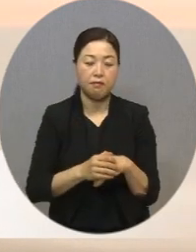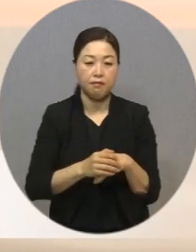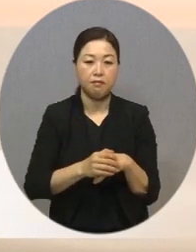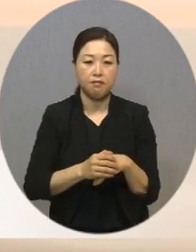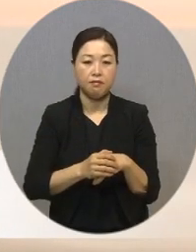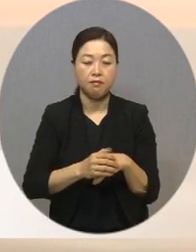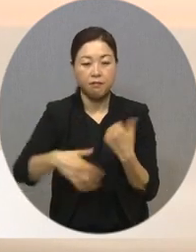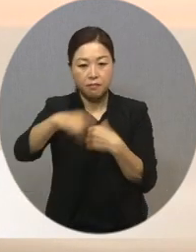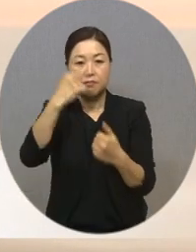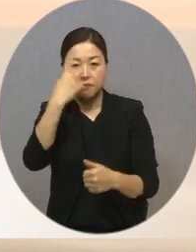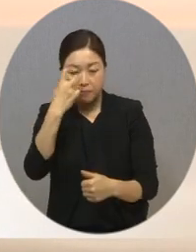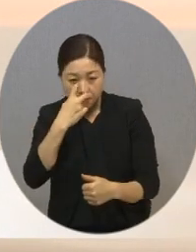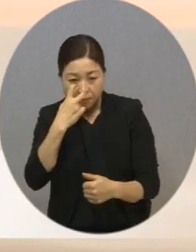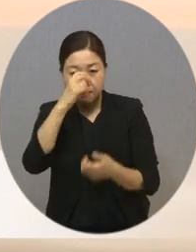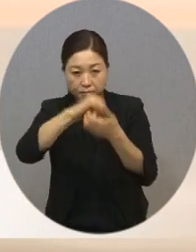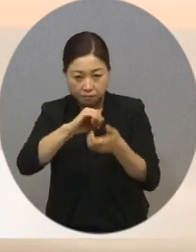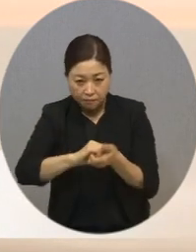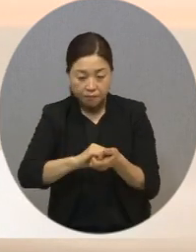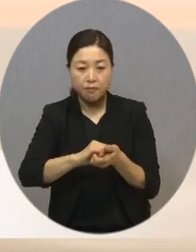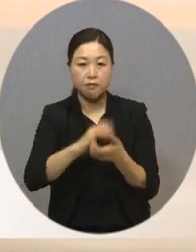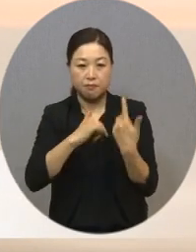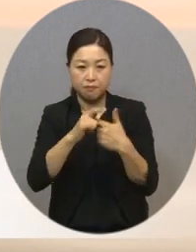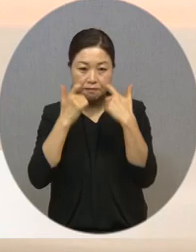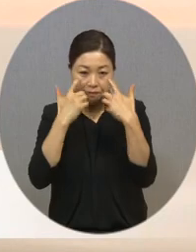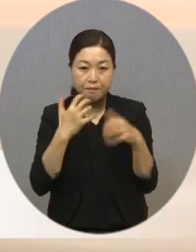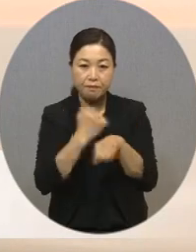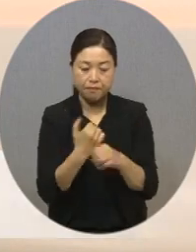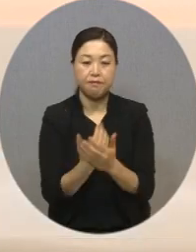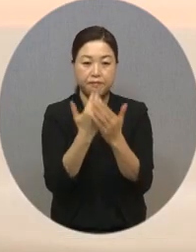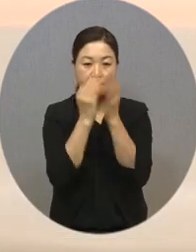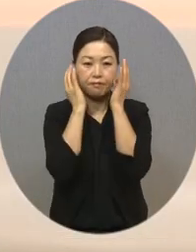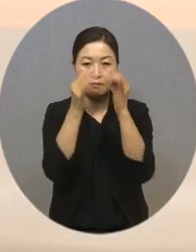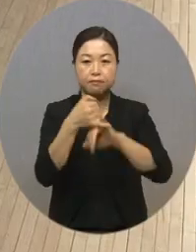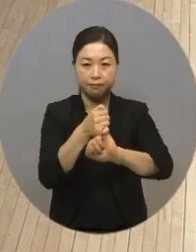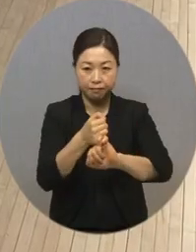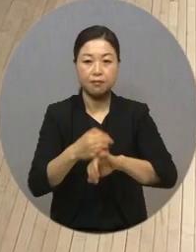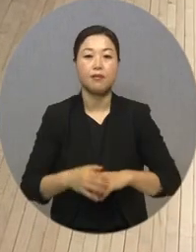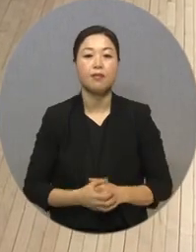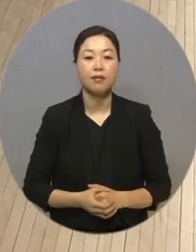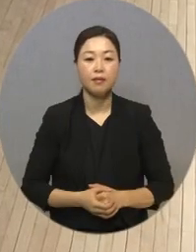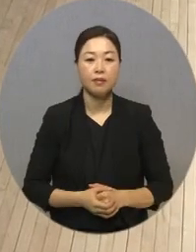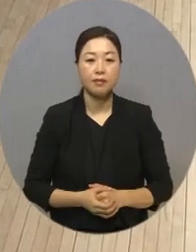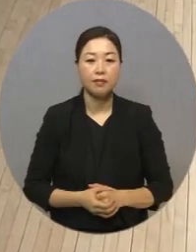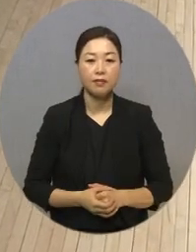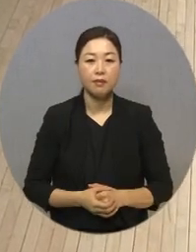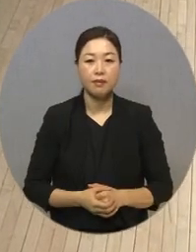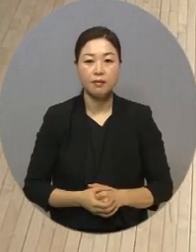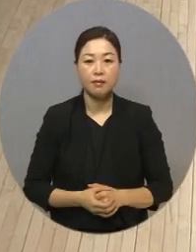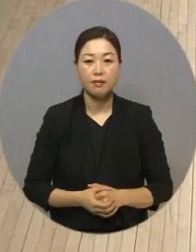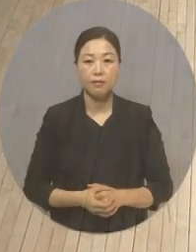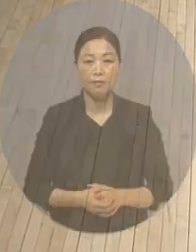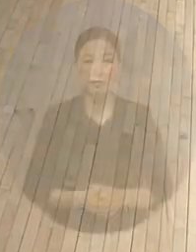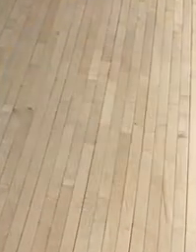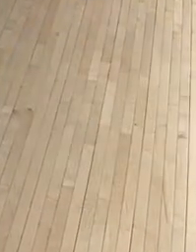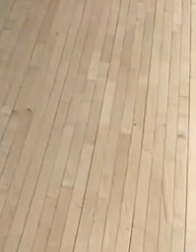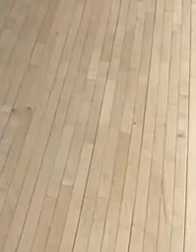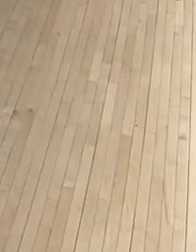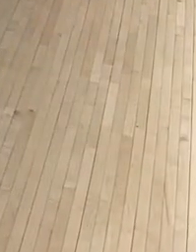체계를 강화하고 발전시켜 나가기 위해서 노력하겠습니다 복지 tv 뉴스 은입니다 데이터를